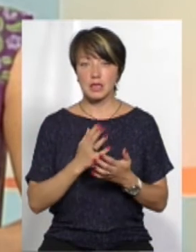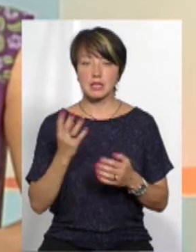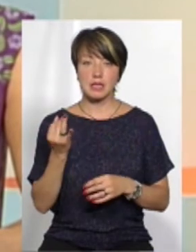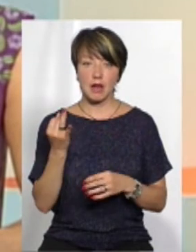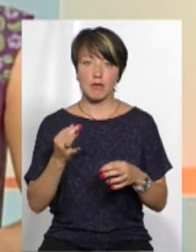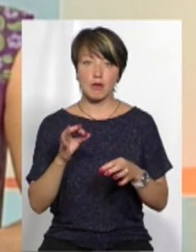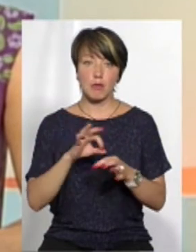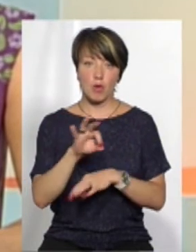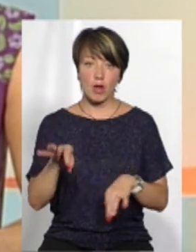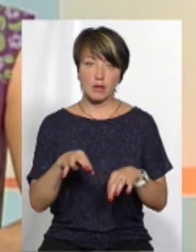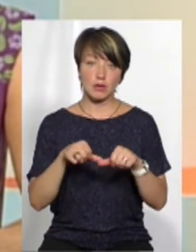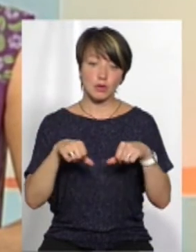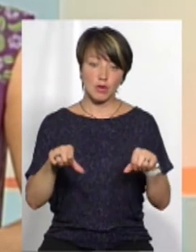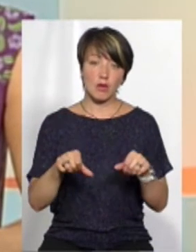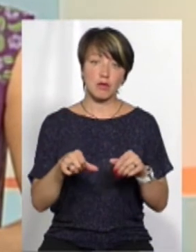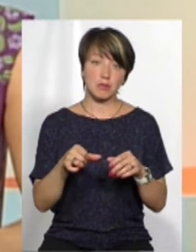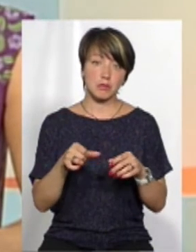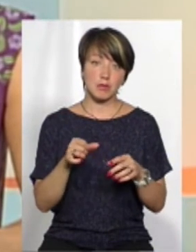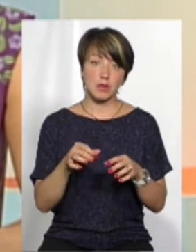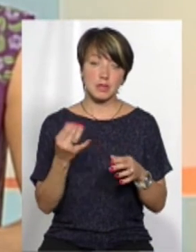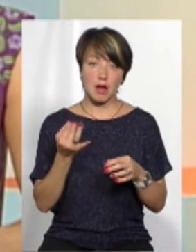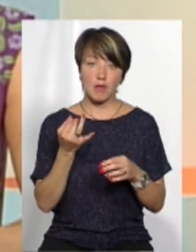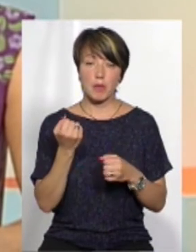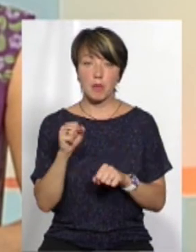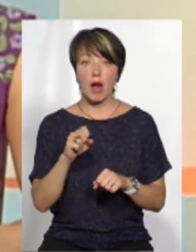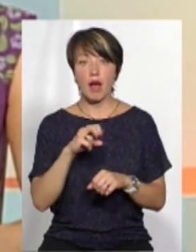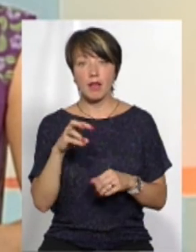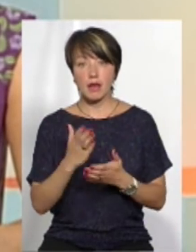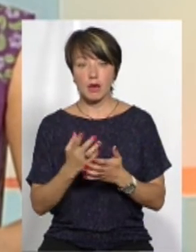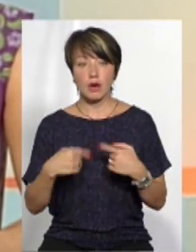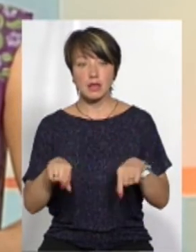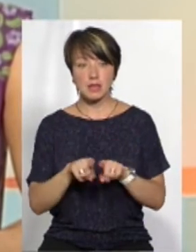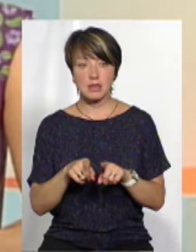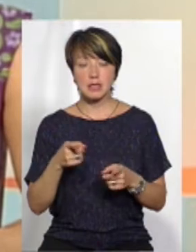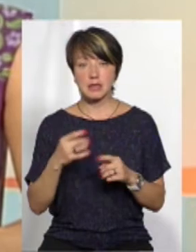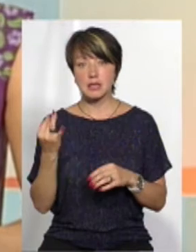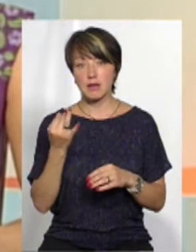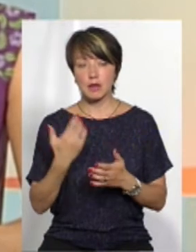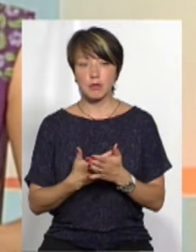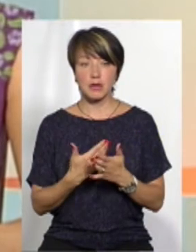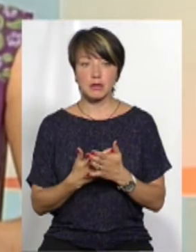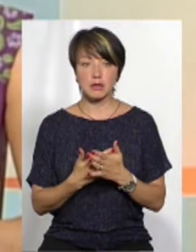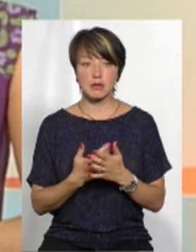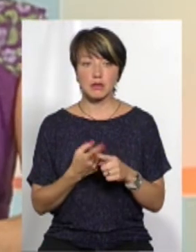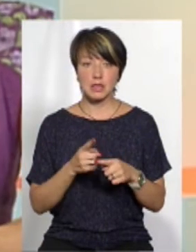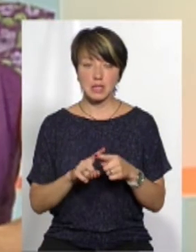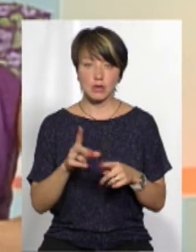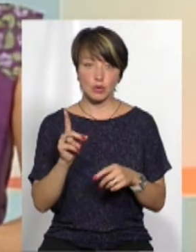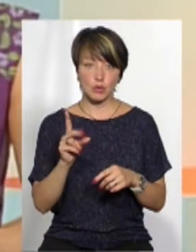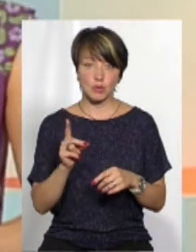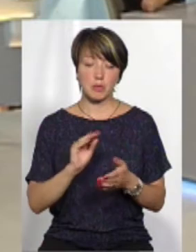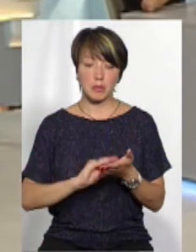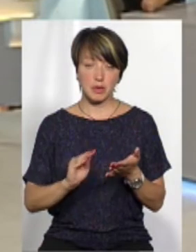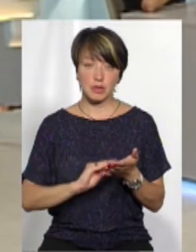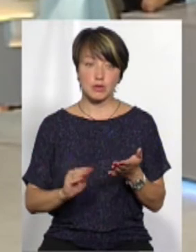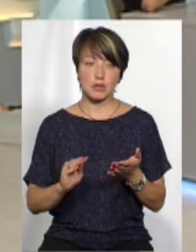проєкт, журі його оцінили як цікавий, і в принципі ми перемагаємо. Але є організації, які дійсно, яким цікавіше, наприклад, оцей проєкт. Вони